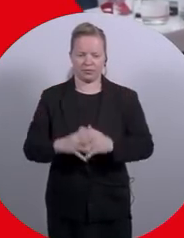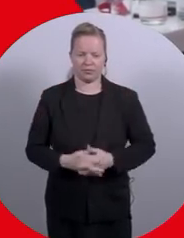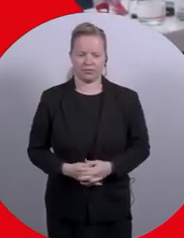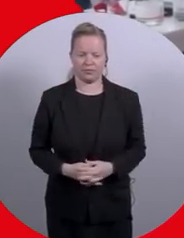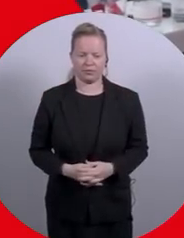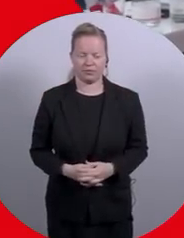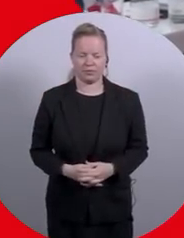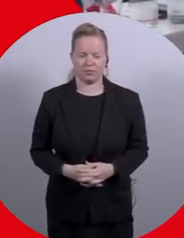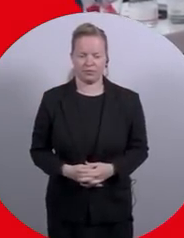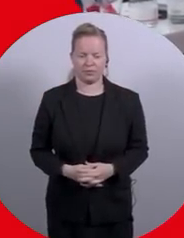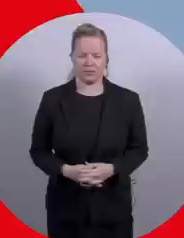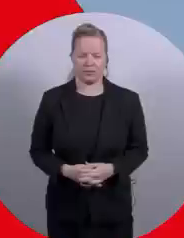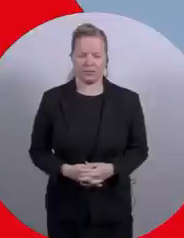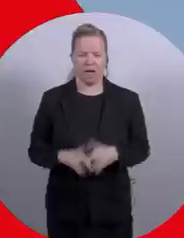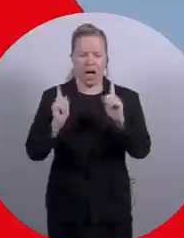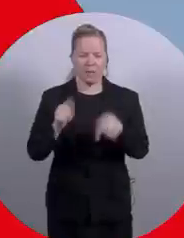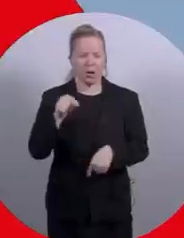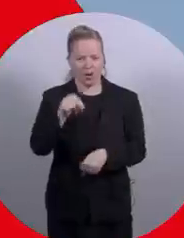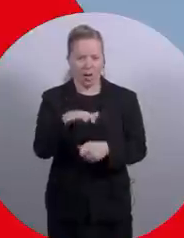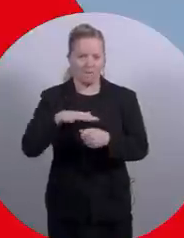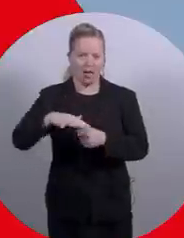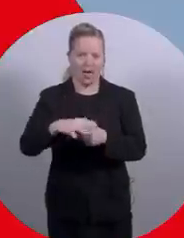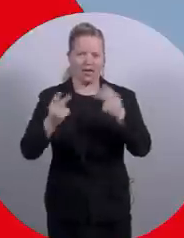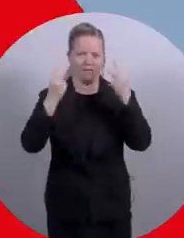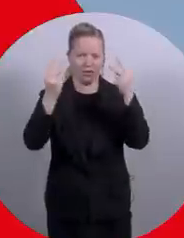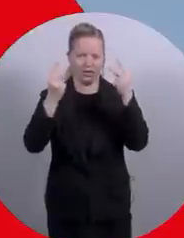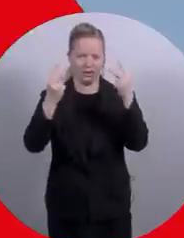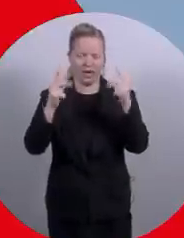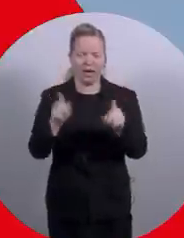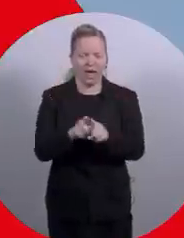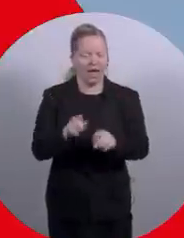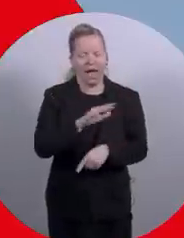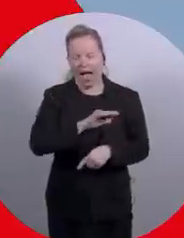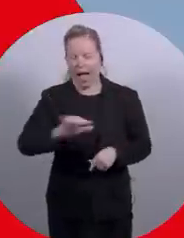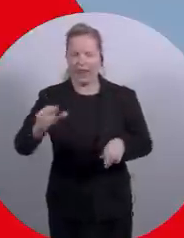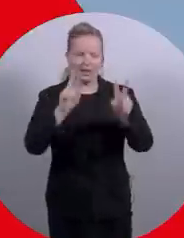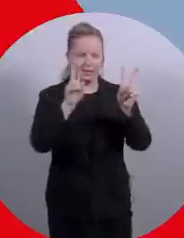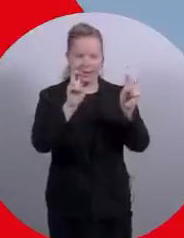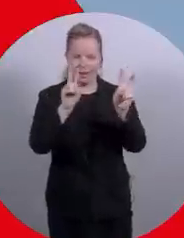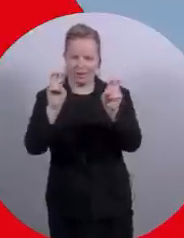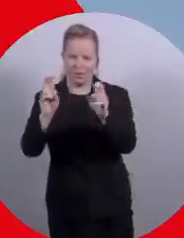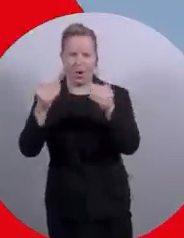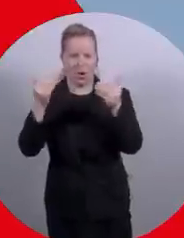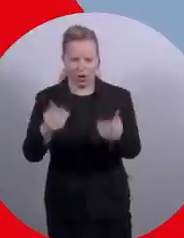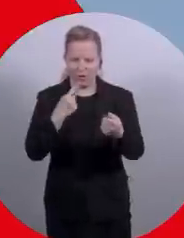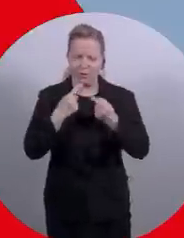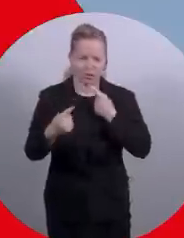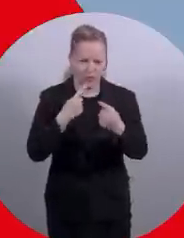aber auch da gilt es wie bei allen Themen die wir heute möglicherweise ansprechen